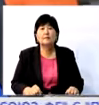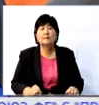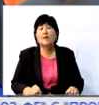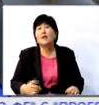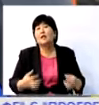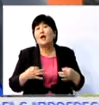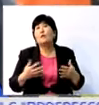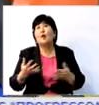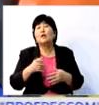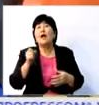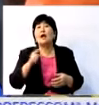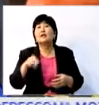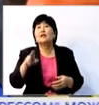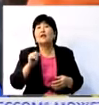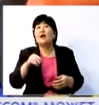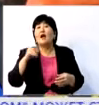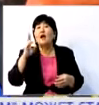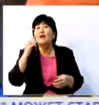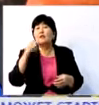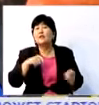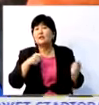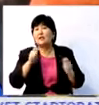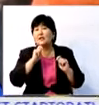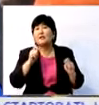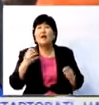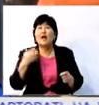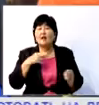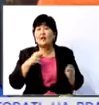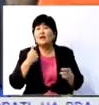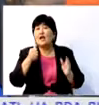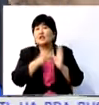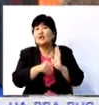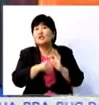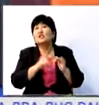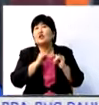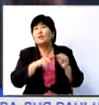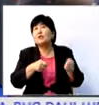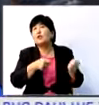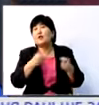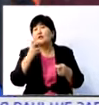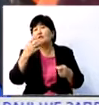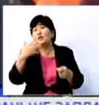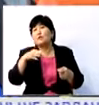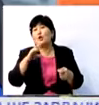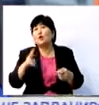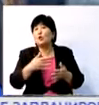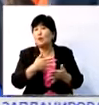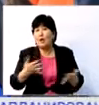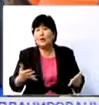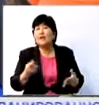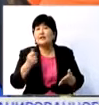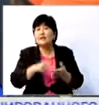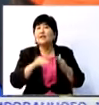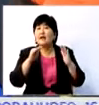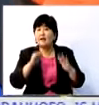На праздник урожая Алтындан кармакшинцы приехали со своими дарами в Кызылорду. На 60 машинах привезли 250 тонн продукции. Цены